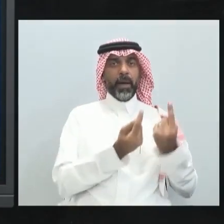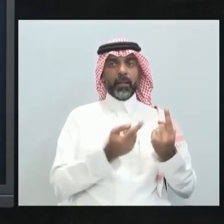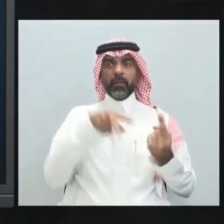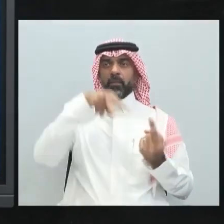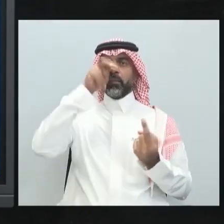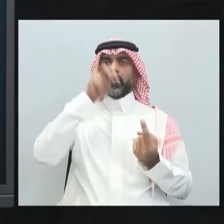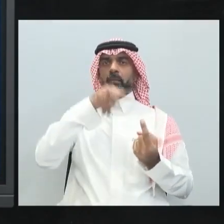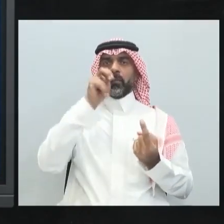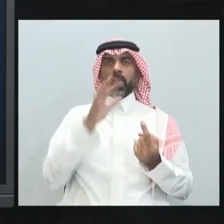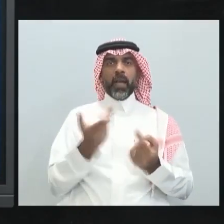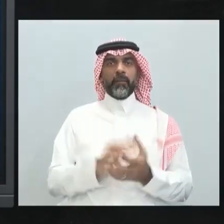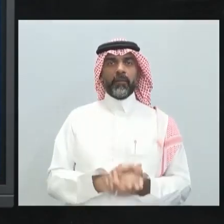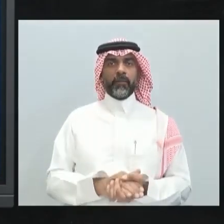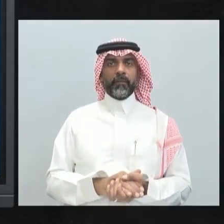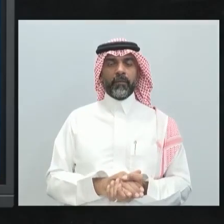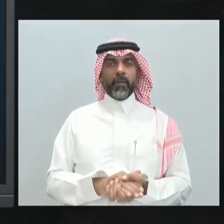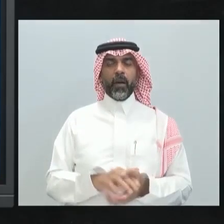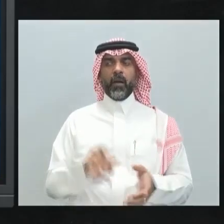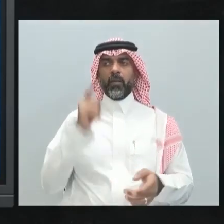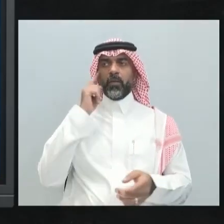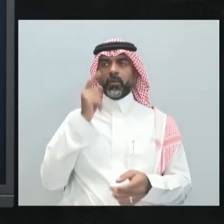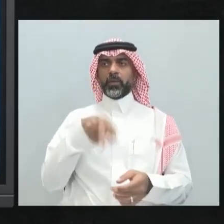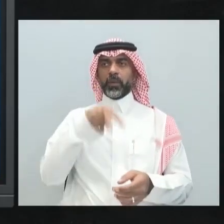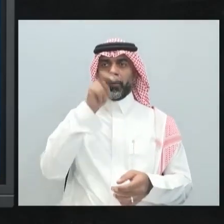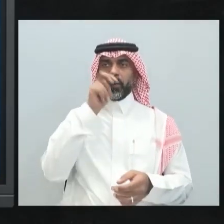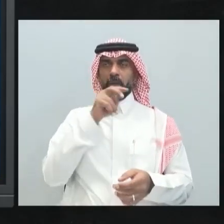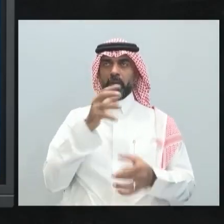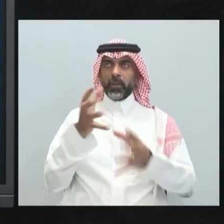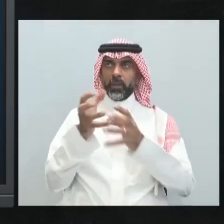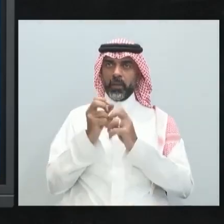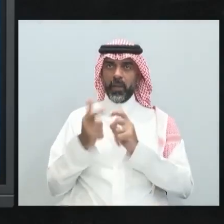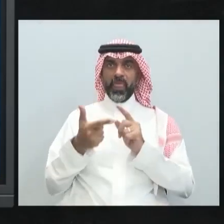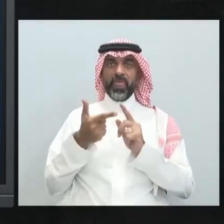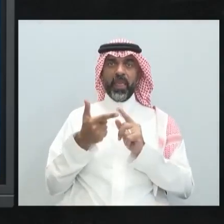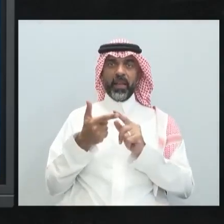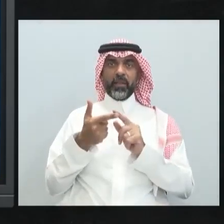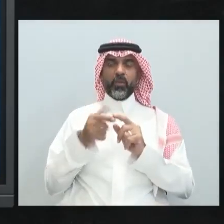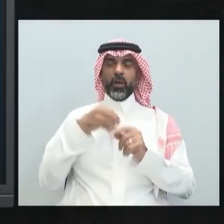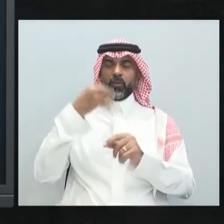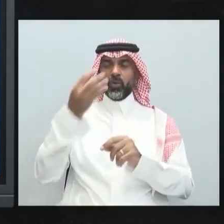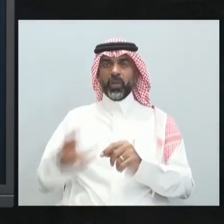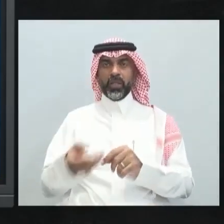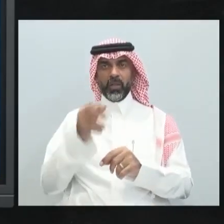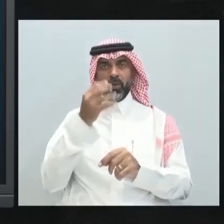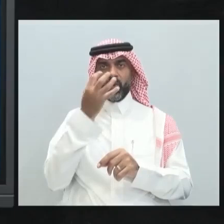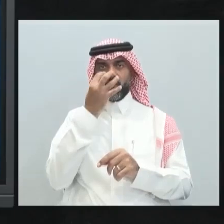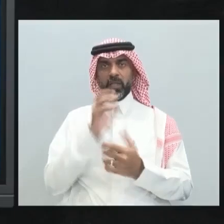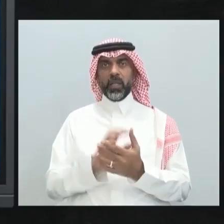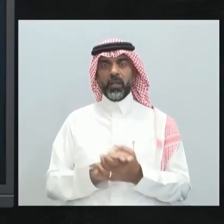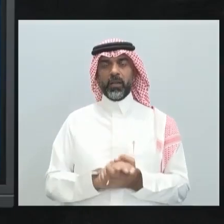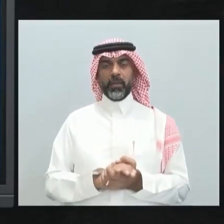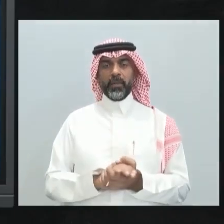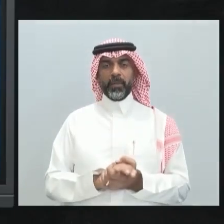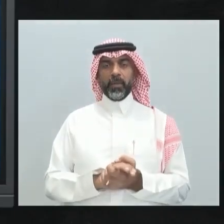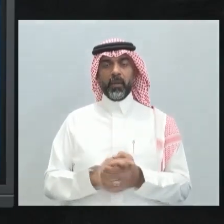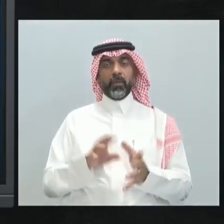مباشره ان بان النباتات تحصل على ثاني اكسيد الكربون وتخرج الاكسجين بعكس الانسان والصحيح ان النباتات مثل